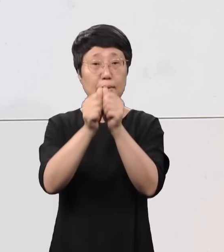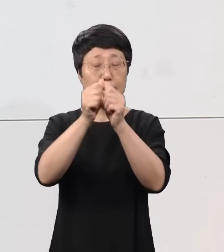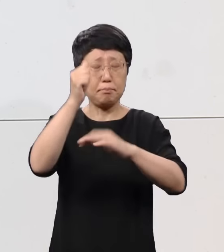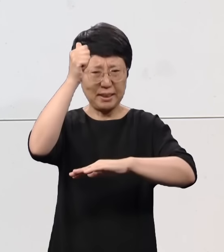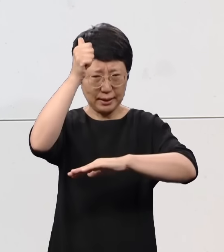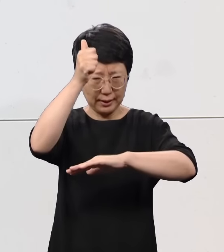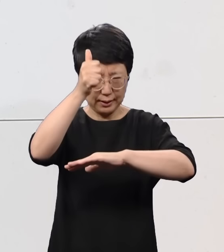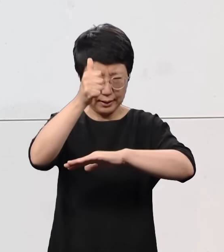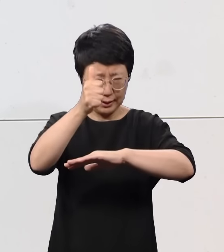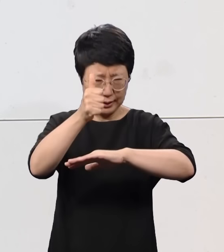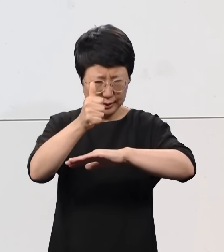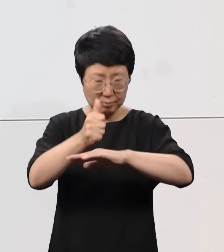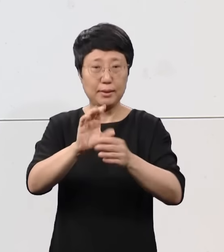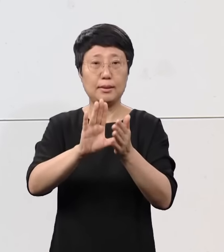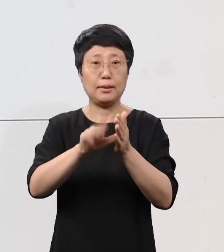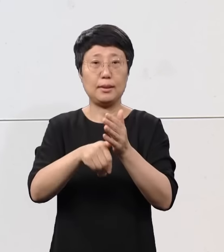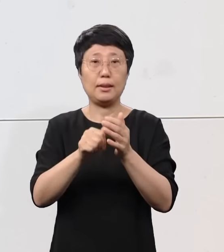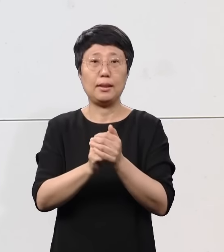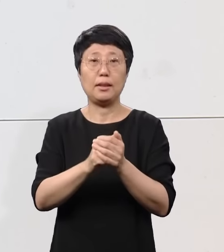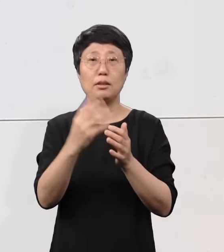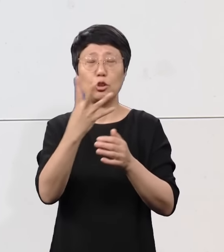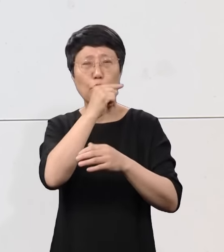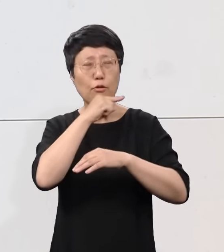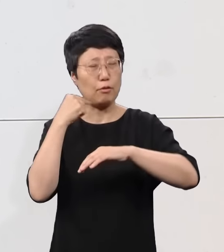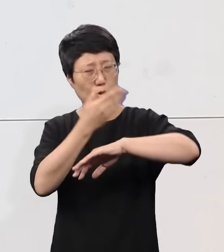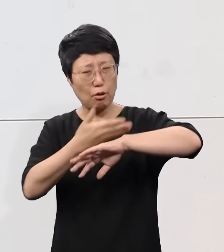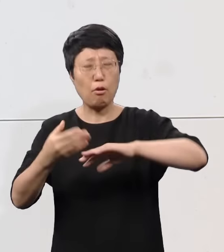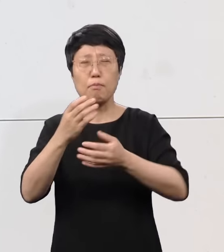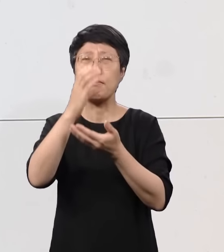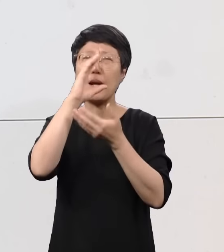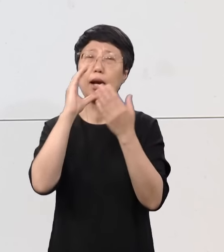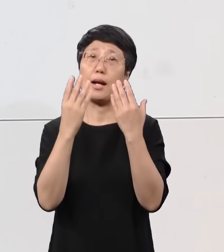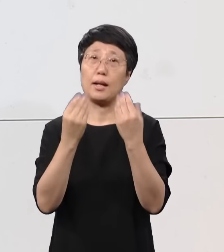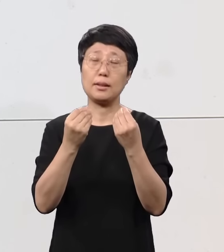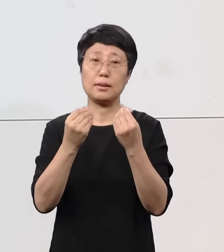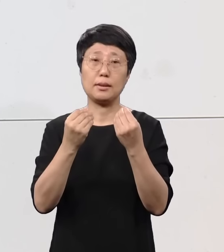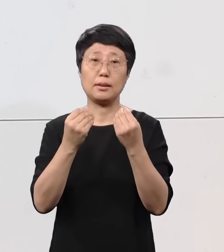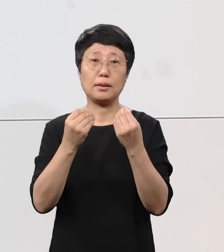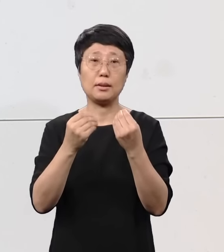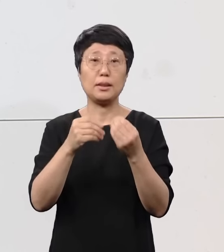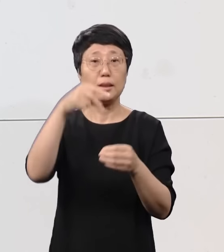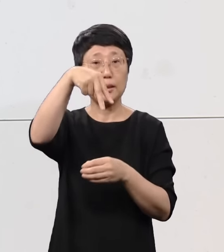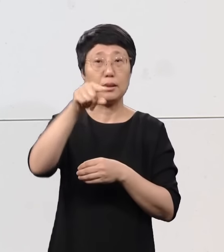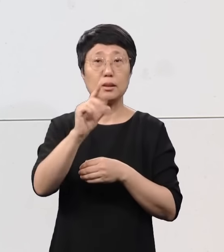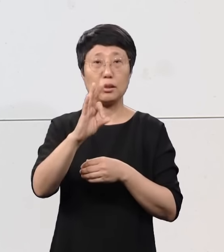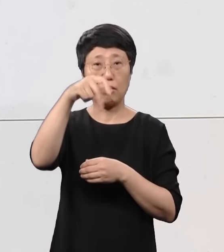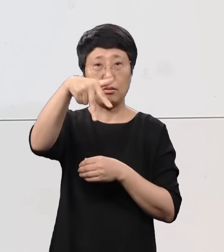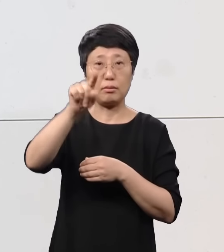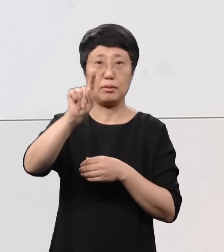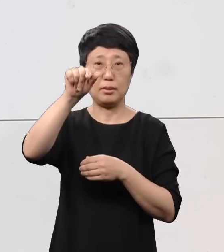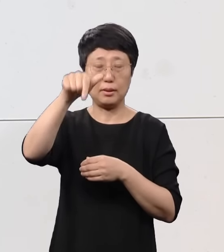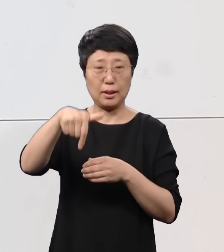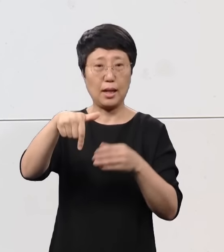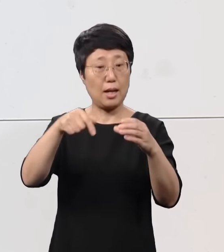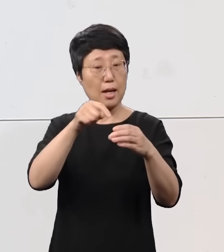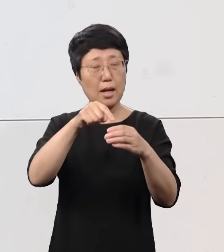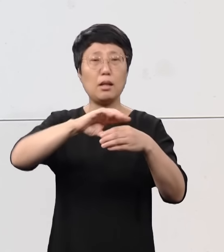미사 마지막 부분에 성작을 닦으면서 성애를 담았던 그 성작을